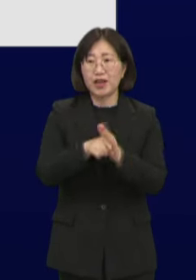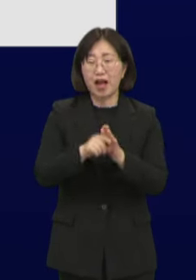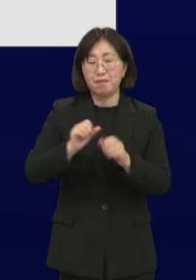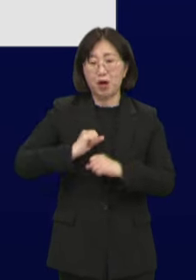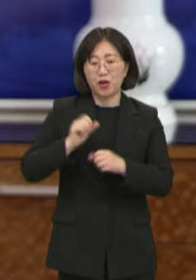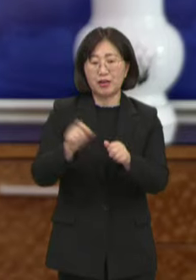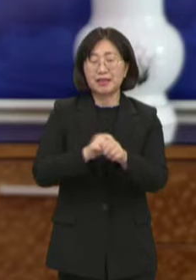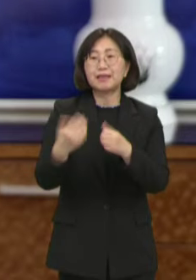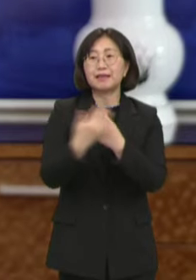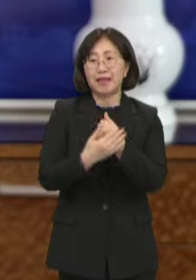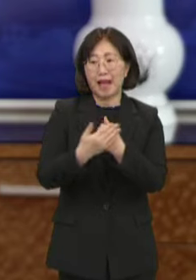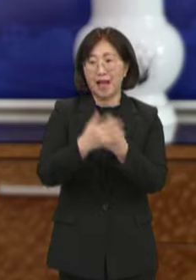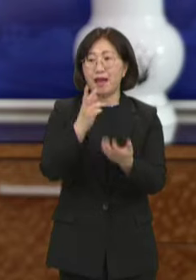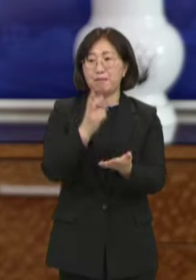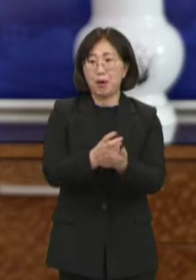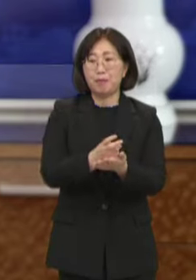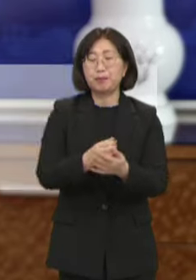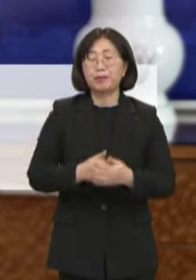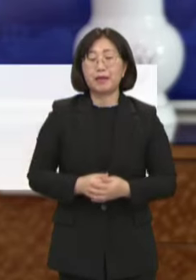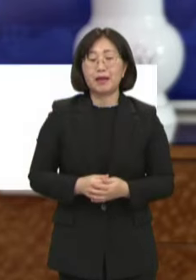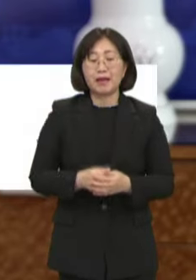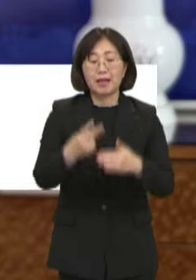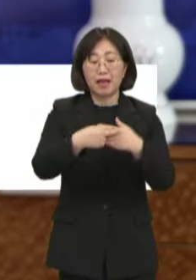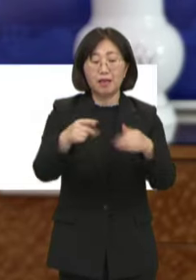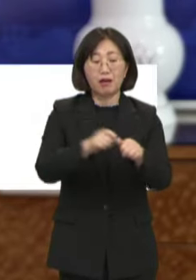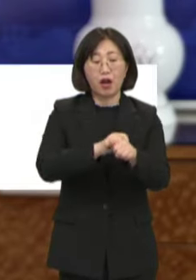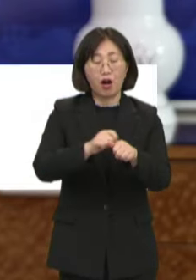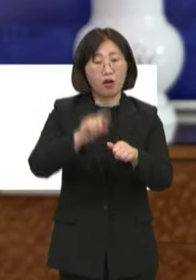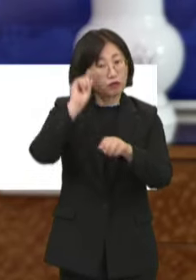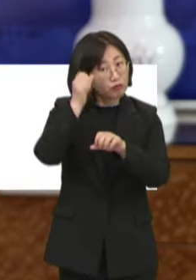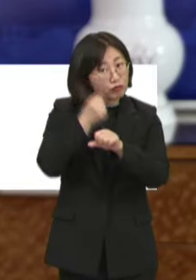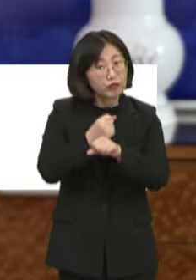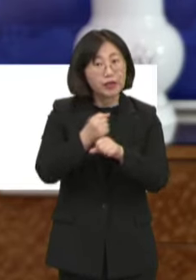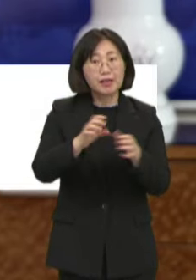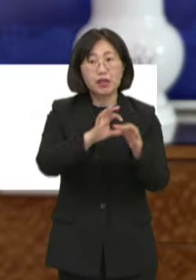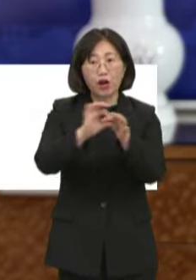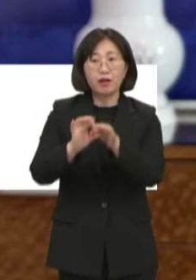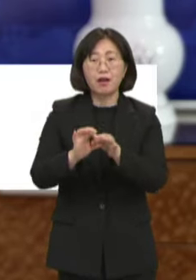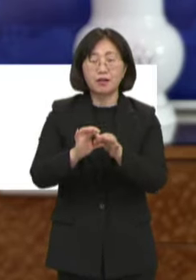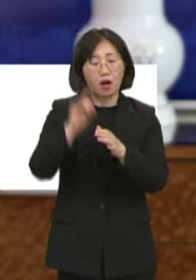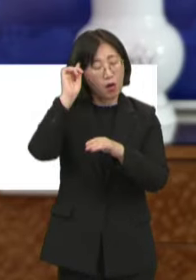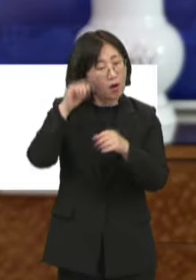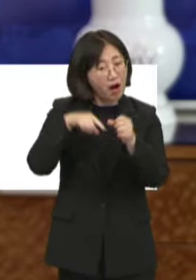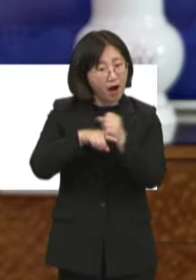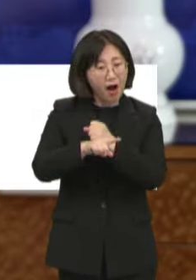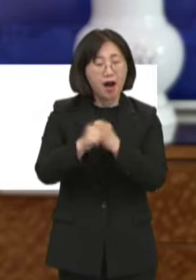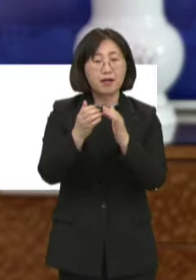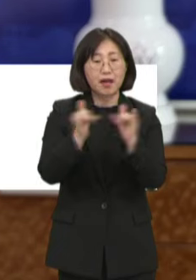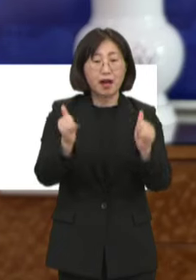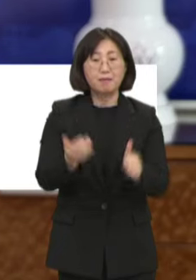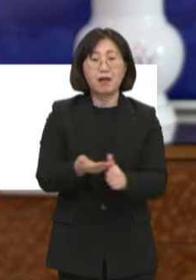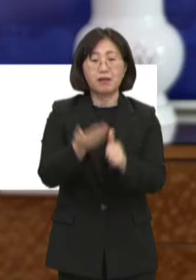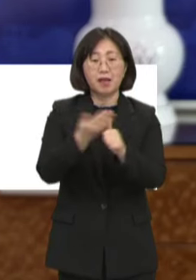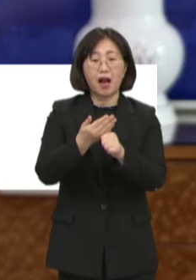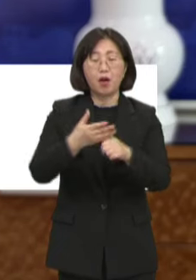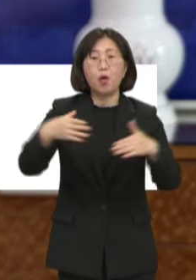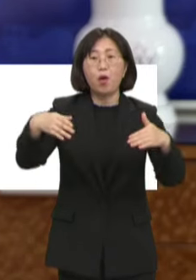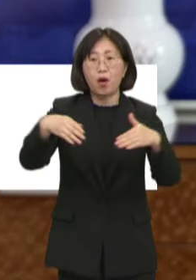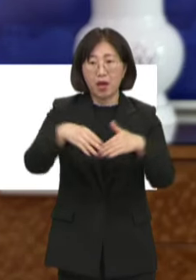도입 등입니다. 대더 연구개발 특구를 연계하여 과학인재를 양성하고